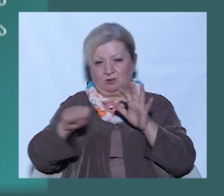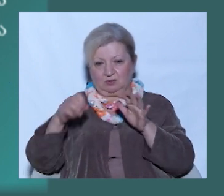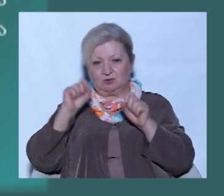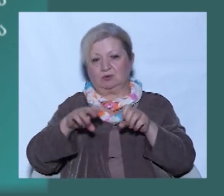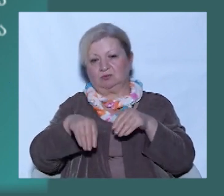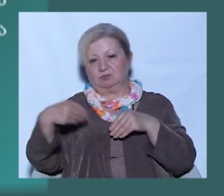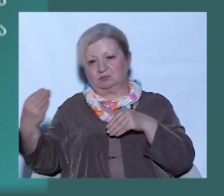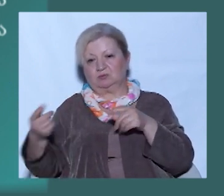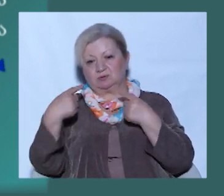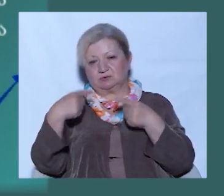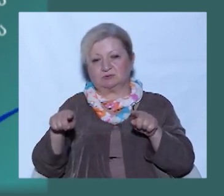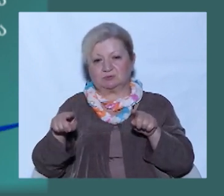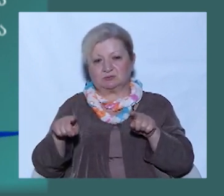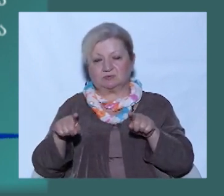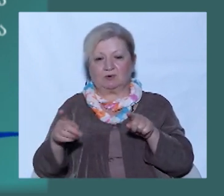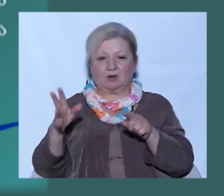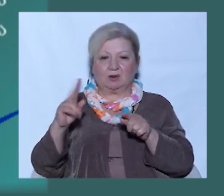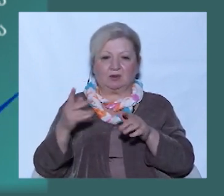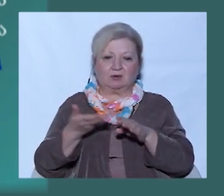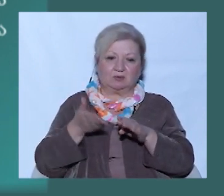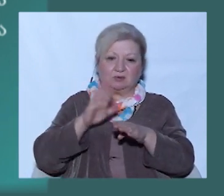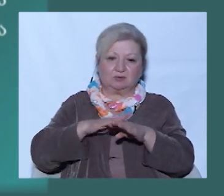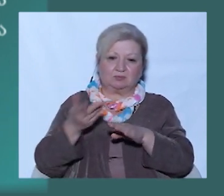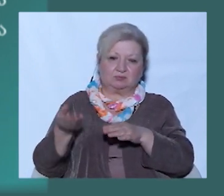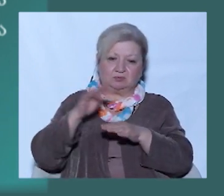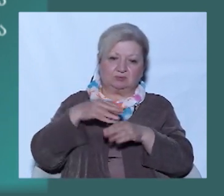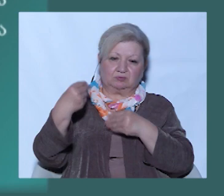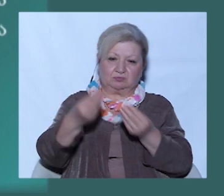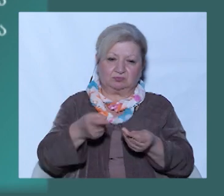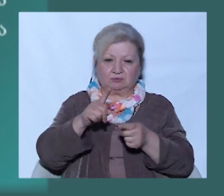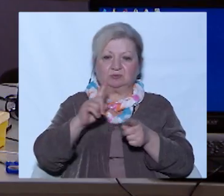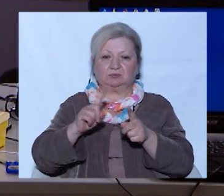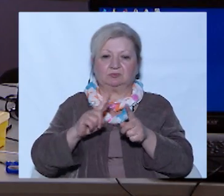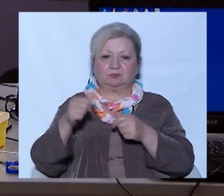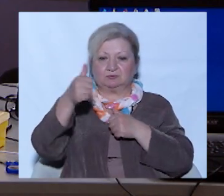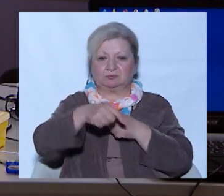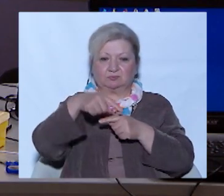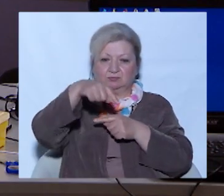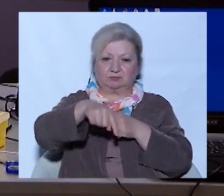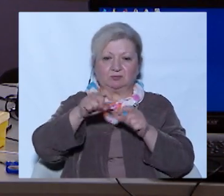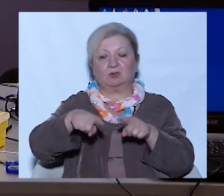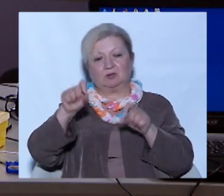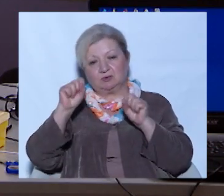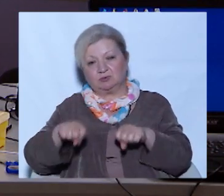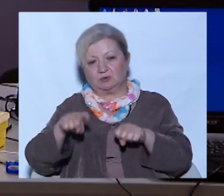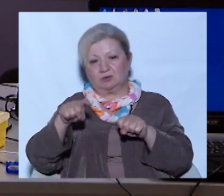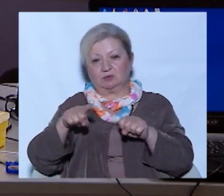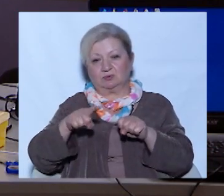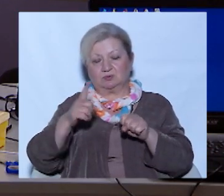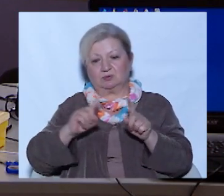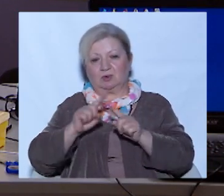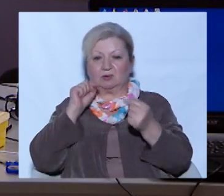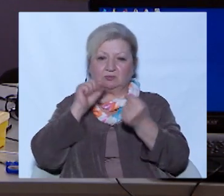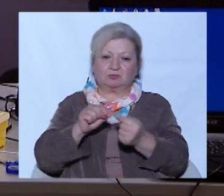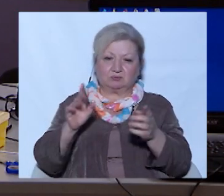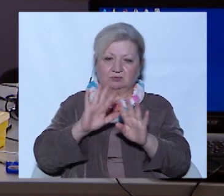ძაბვა და მივაწოდოთ რაიმე დატვირთვა. ამ შემთხვევაში დატვირთვა მხოლოდ წინაღობაა. თუმცა შესაძლებელია ეს